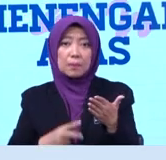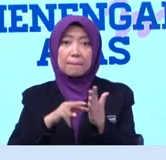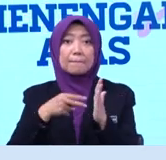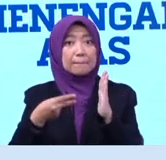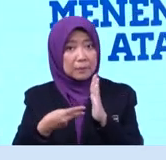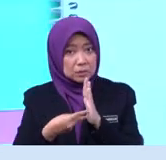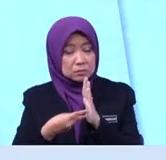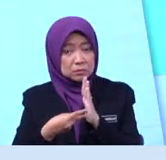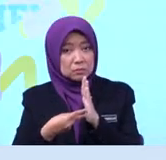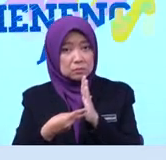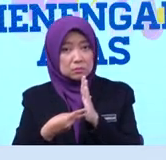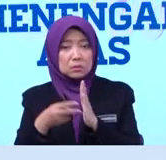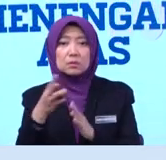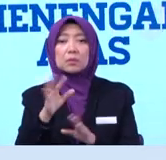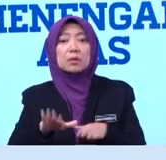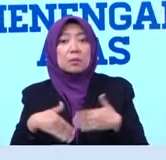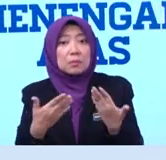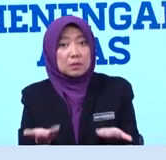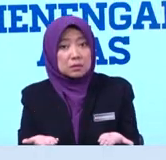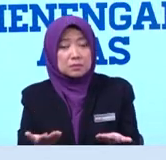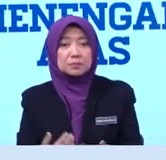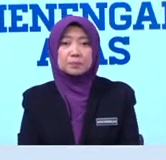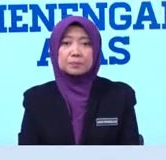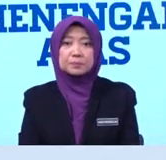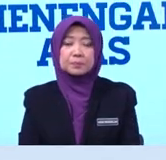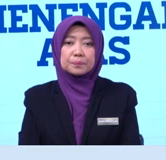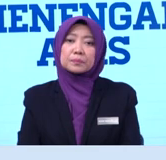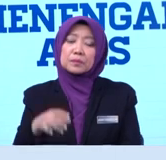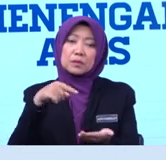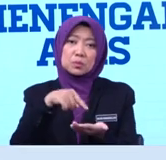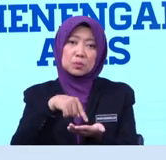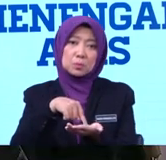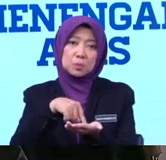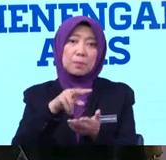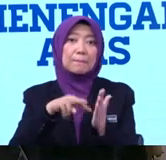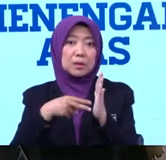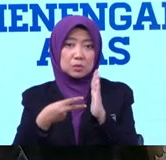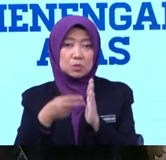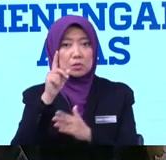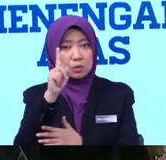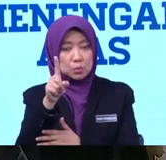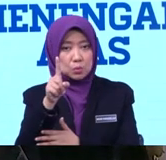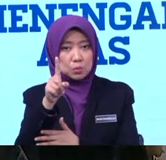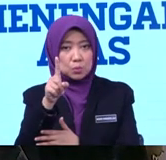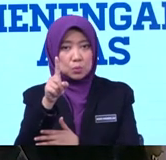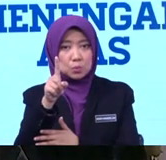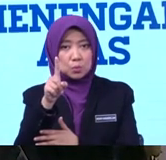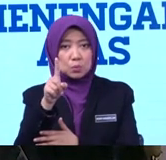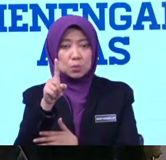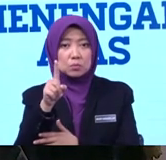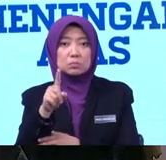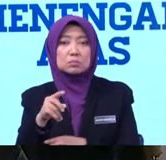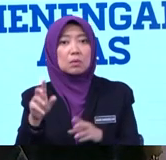ini dan bagaimana keadaannya adalah satu situasi di mana Kalau ada